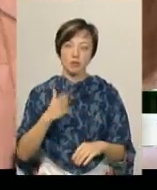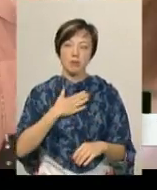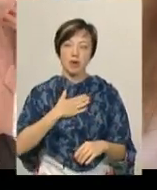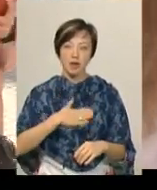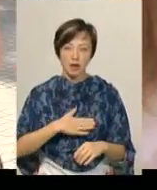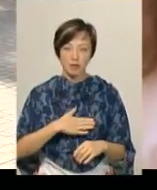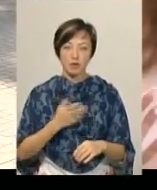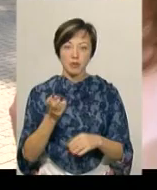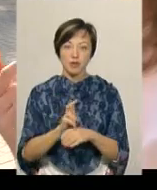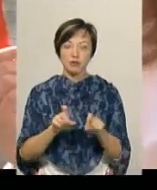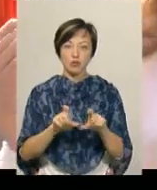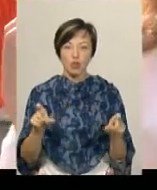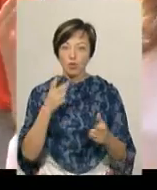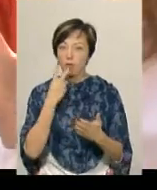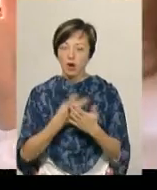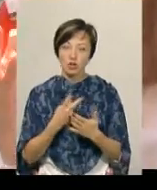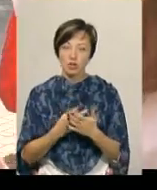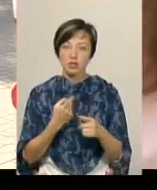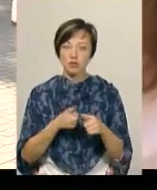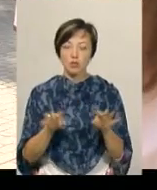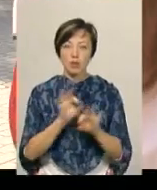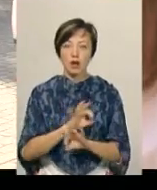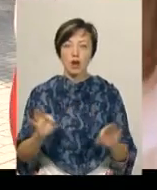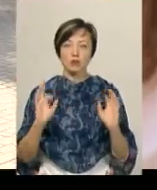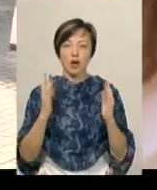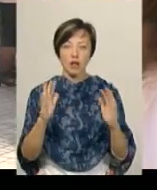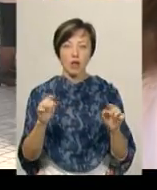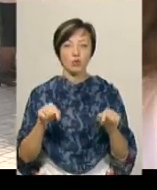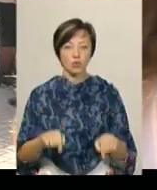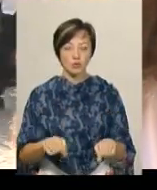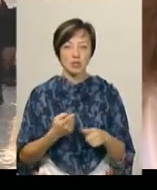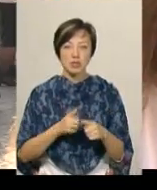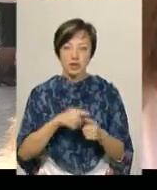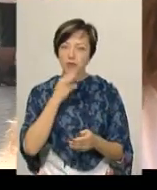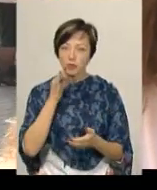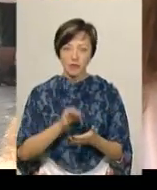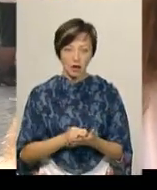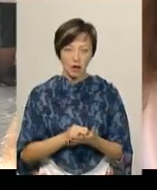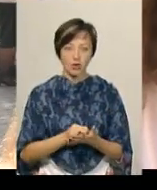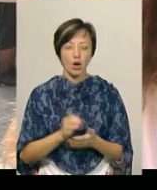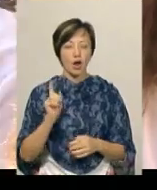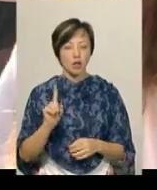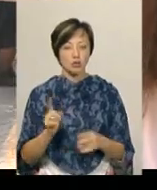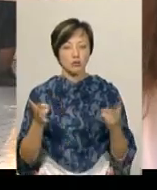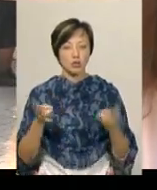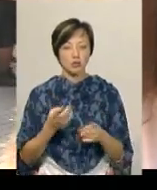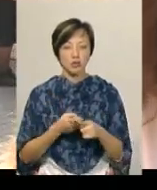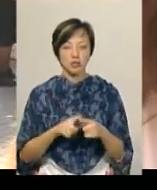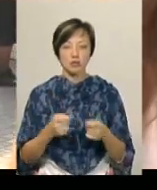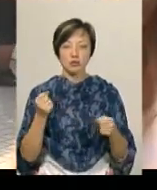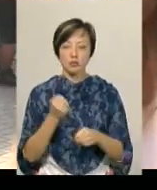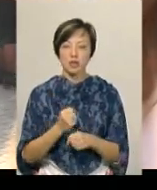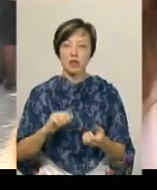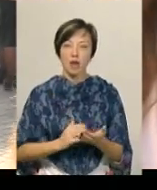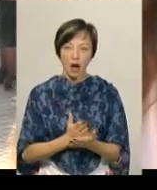йти у школу і бачити цю прекрасну алею тут. Це досить відповідально, адже потрібно це зробити